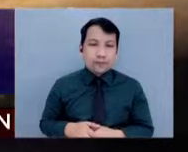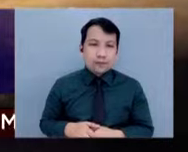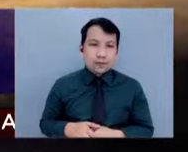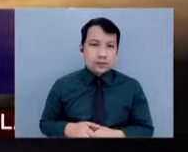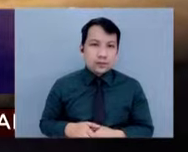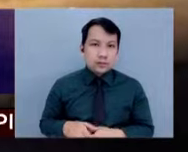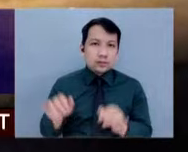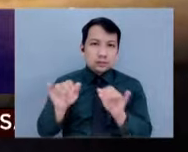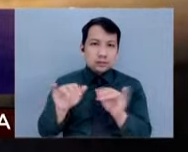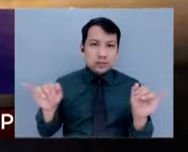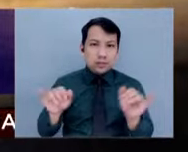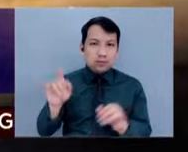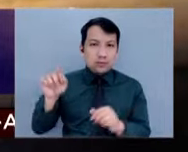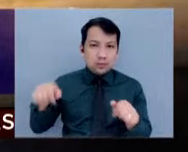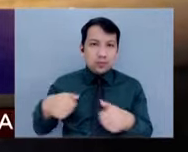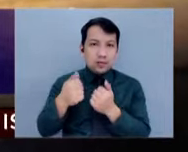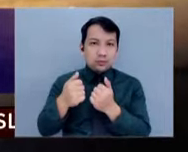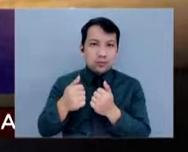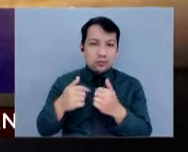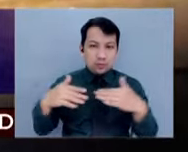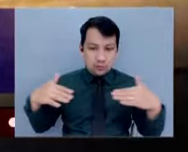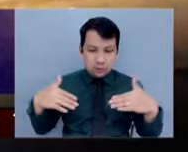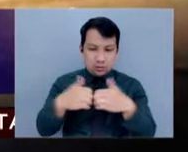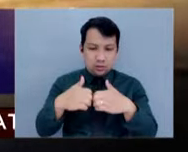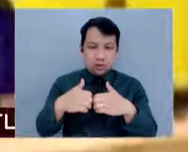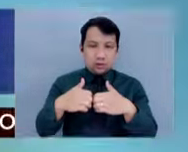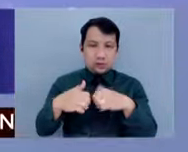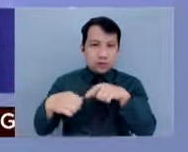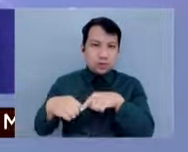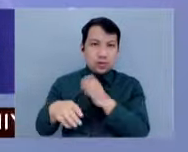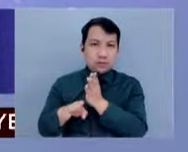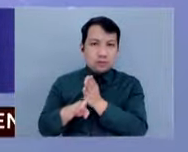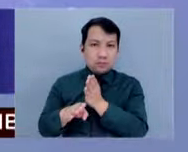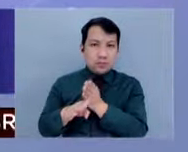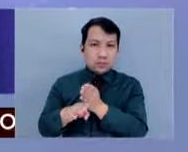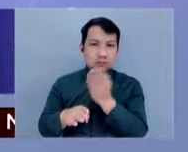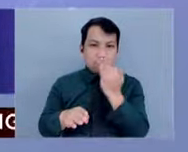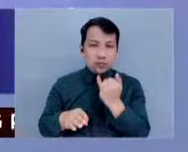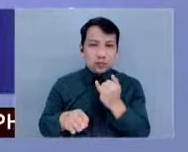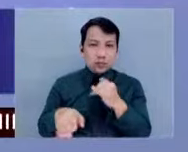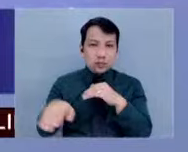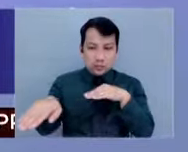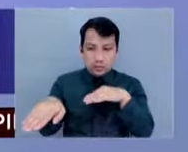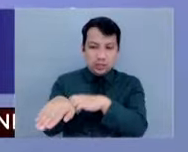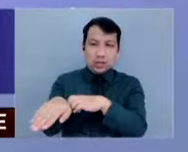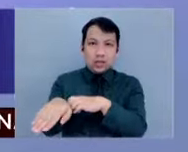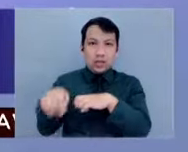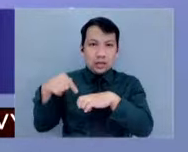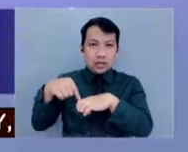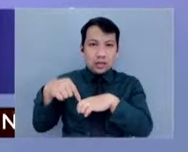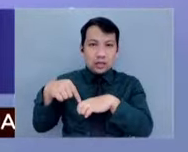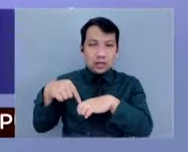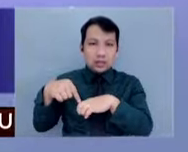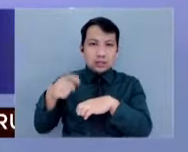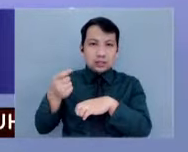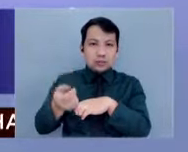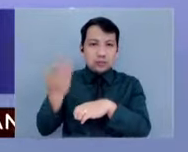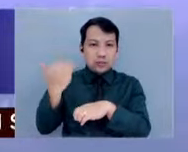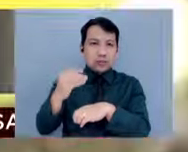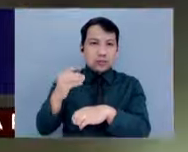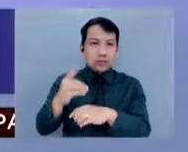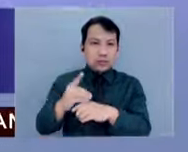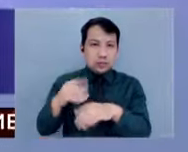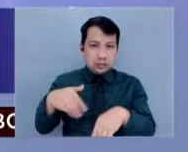Nagmistulang pinitpit na lata ang harapang bahagi ng bus na ito matapos bumangga sa likod ng trailer truck sa Moncayo, Davao de Oro. Base